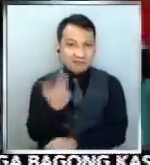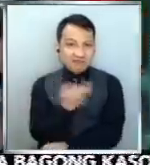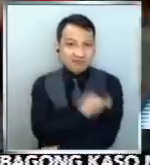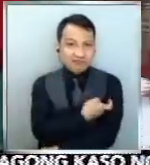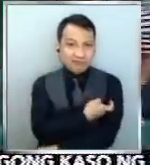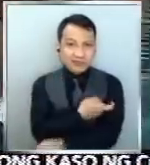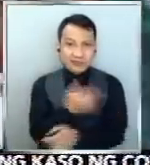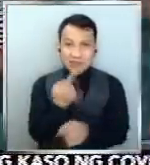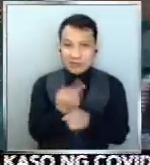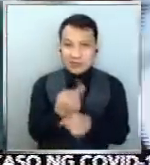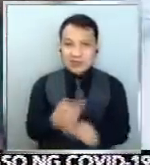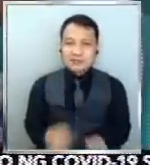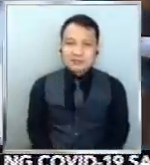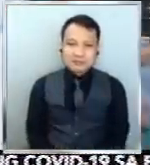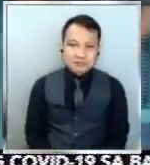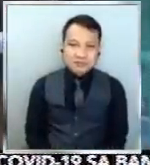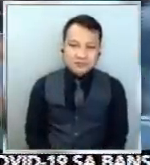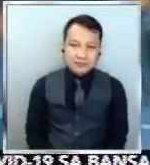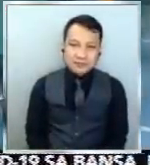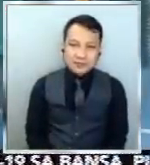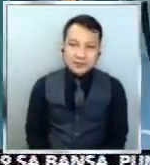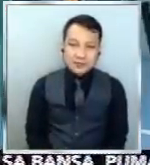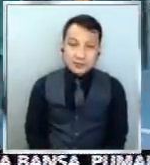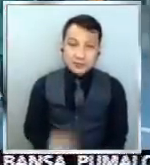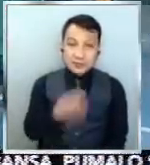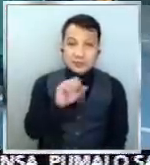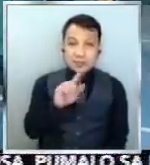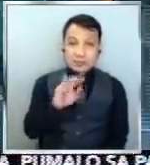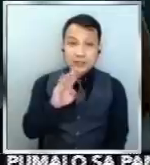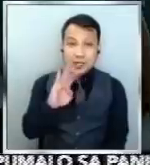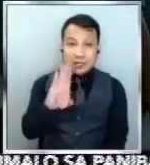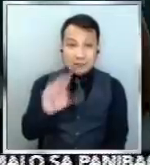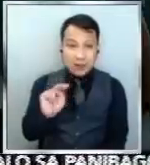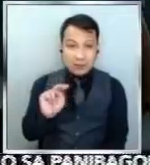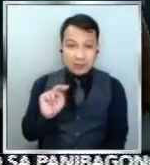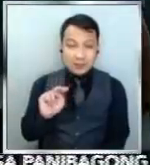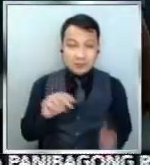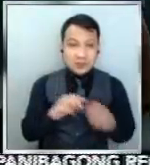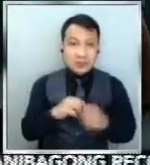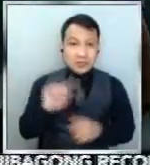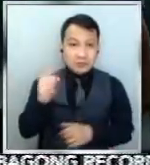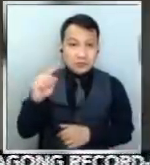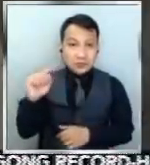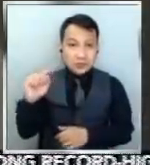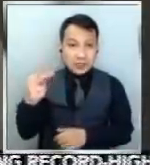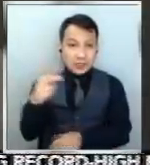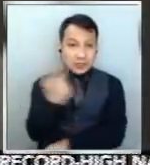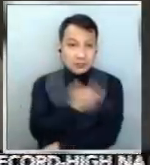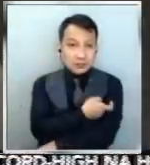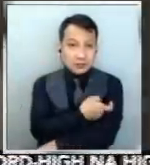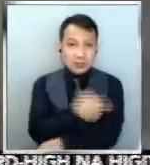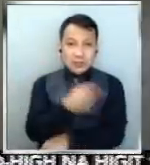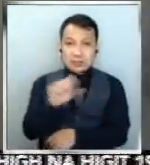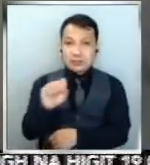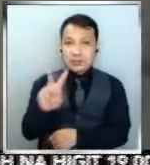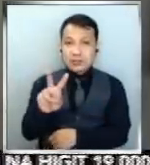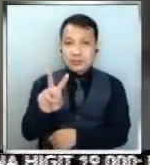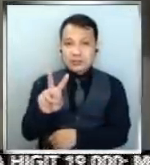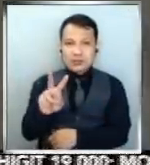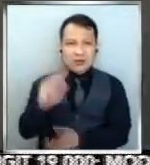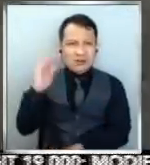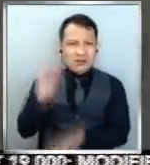Sa Esteban Abada Elementary School sa Quezon City na nagbabakuna ng first at second dose ng Sinovac, bumaba rin daw ang